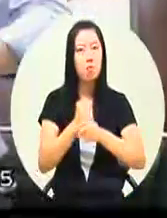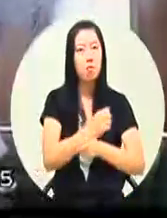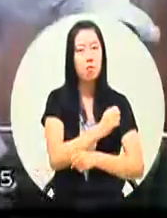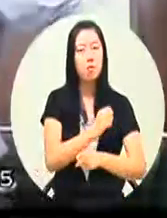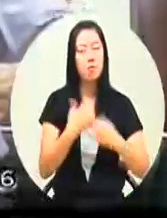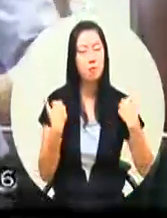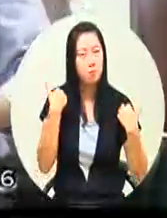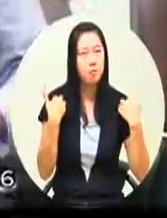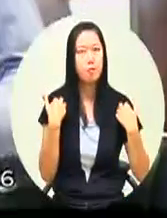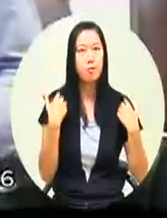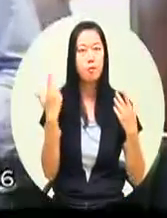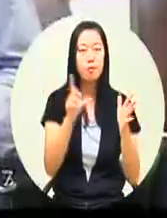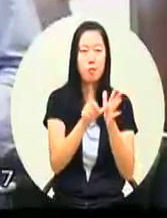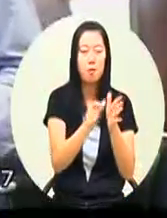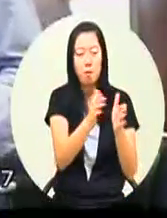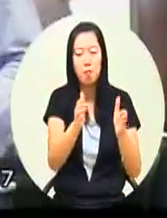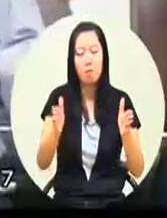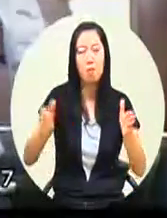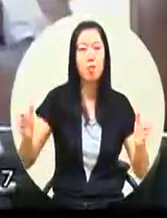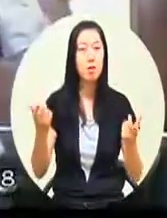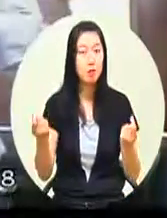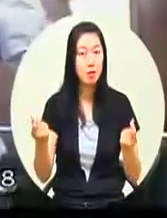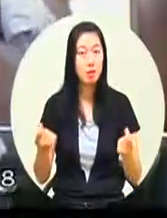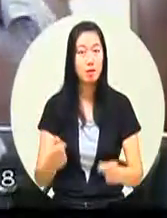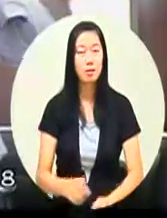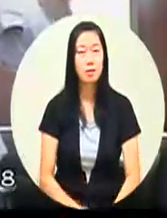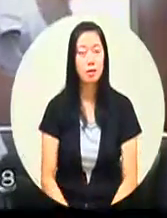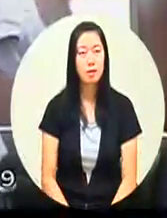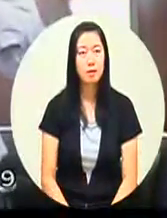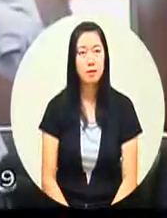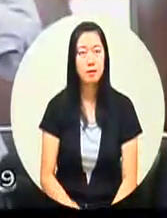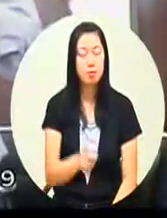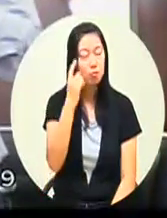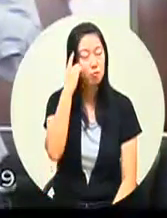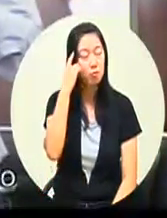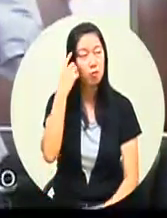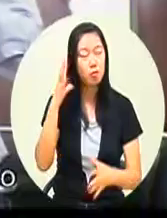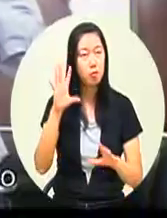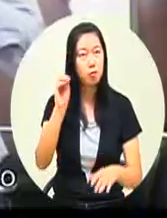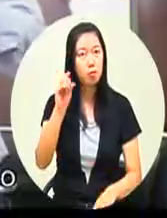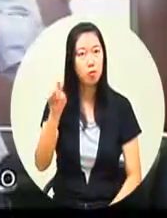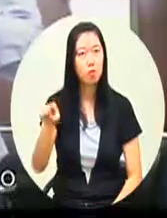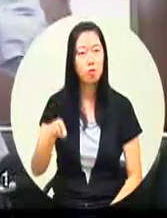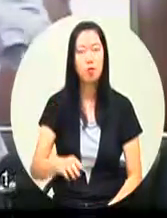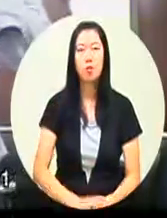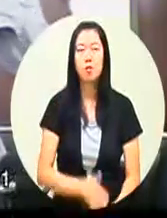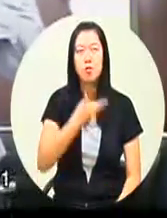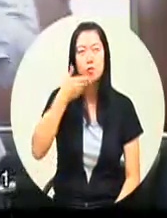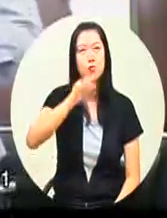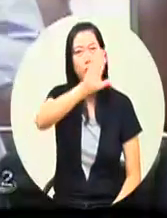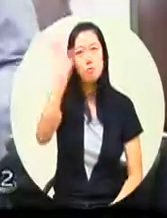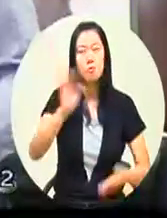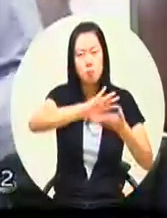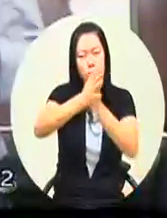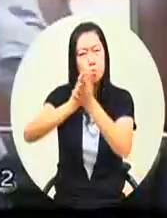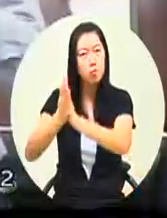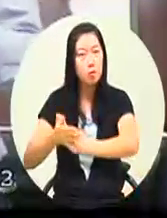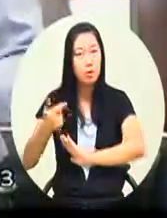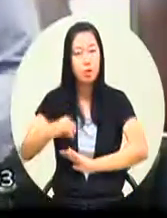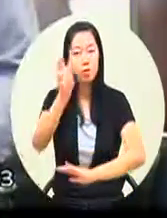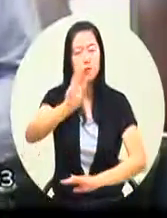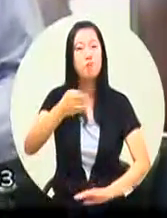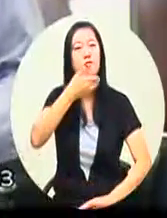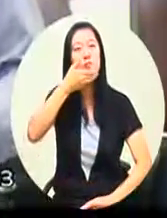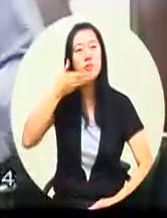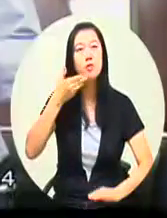的，要做应付短期的吼，你跟我想讲。这个气候变迁到底以水利局的预算，以高